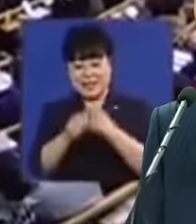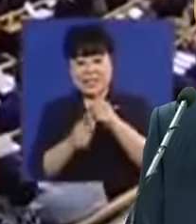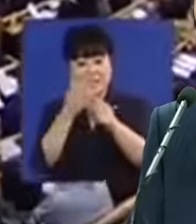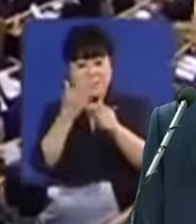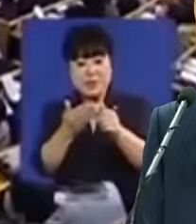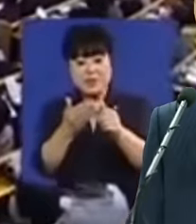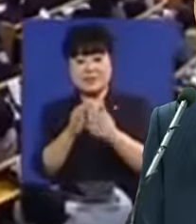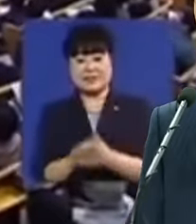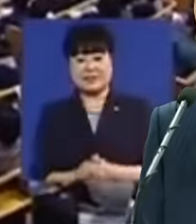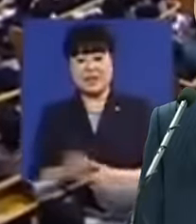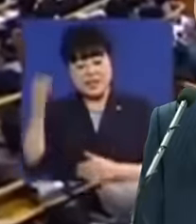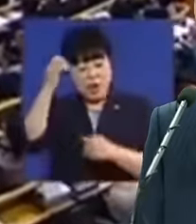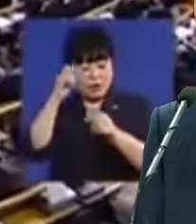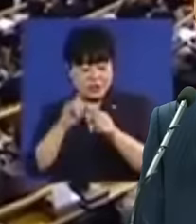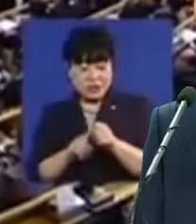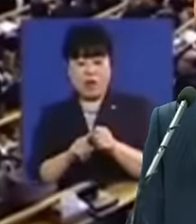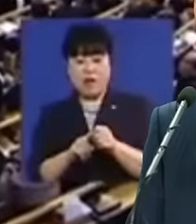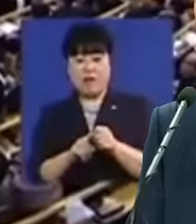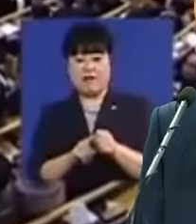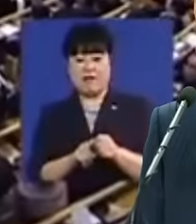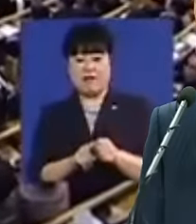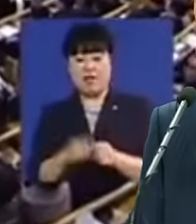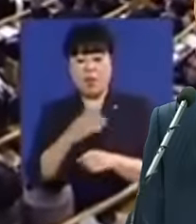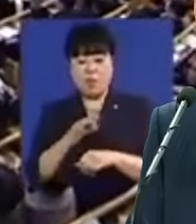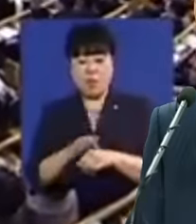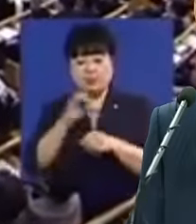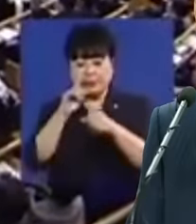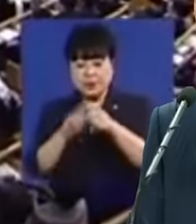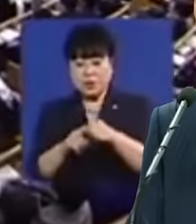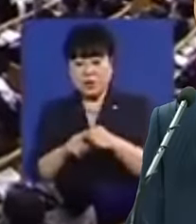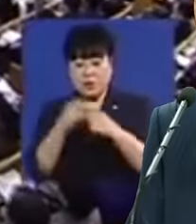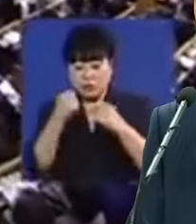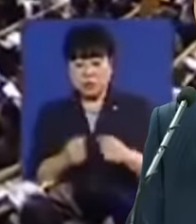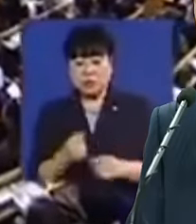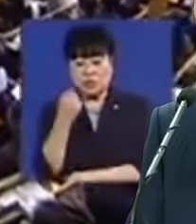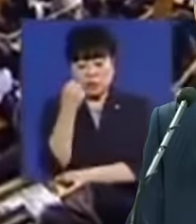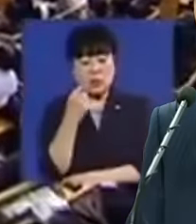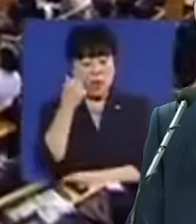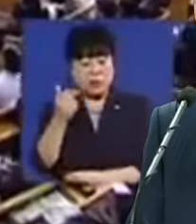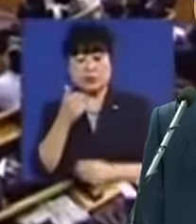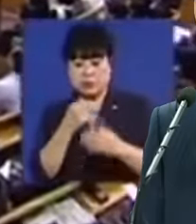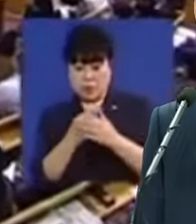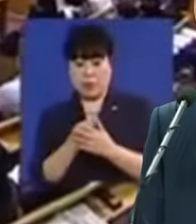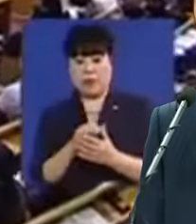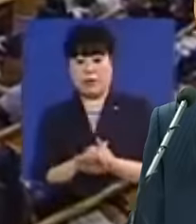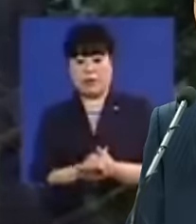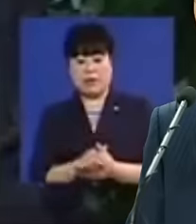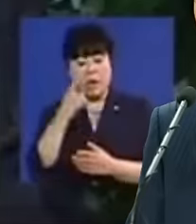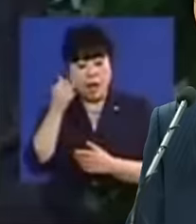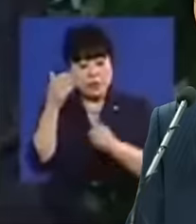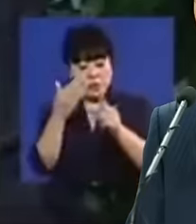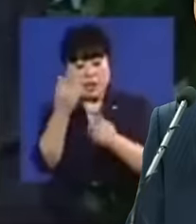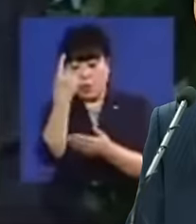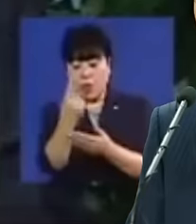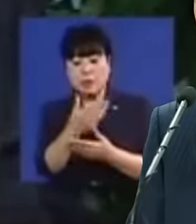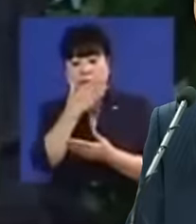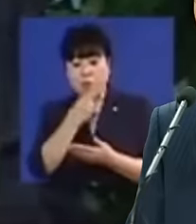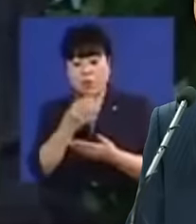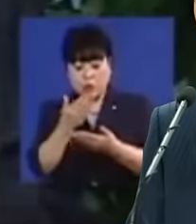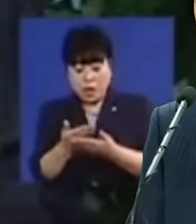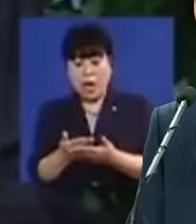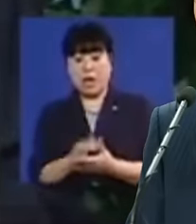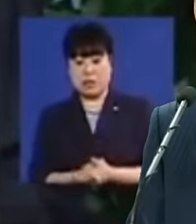하나님이 우리 영적 육적인 존재의 근원이요 아버지신데 아버지께 나와서 복을 안